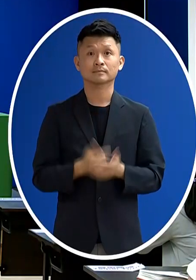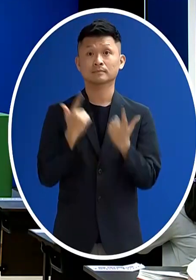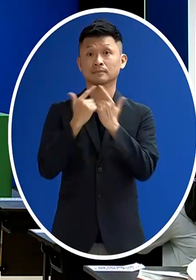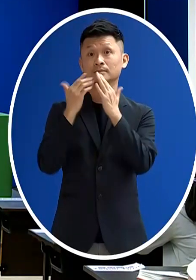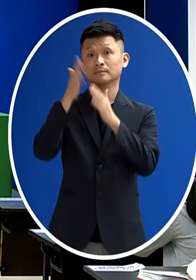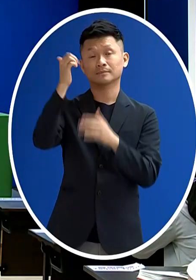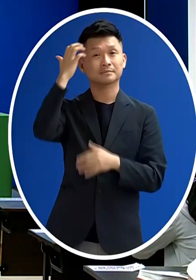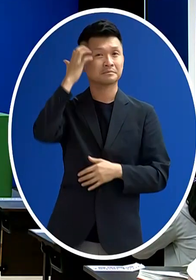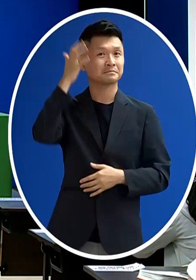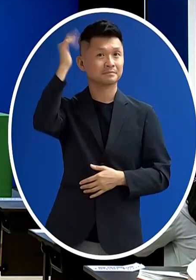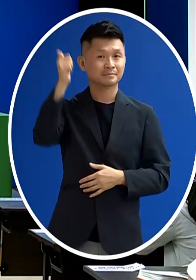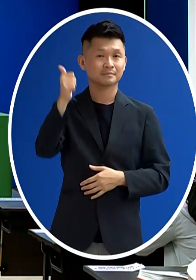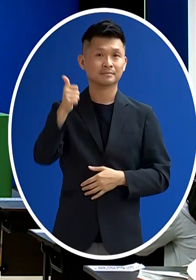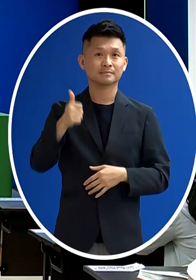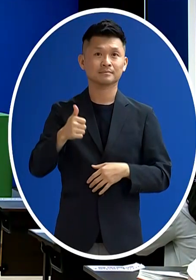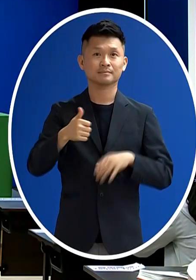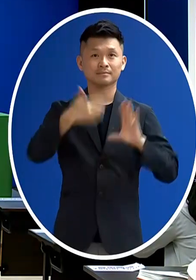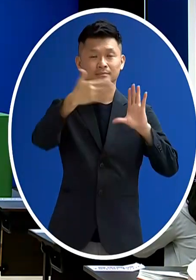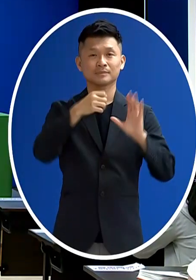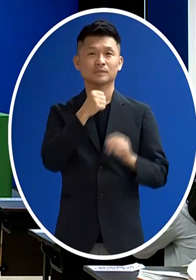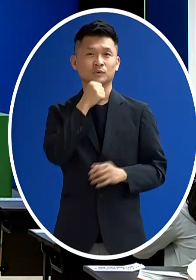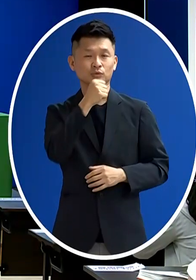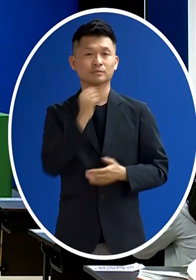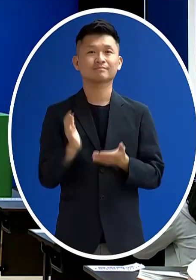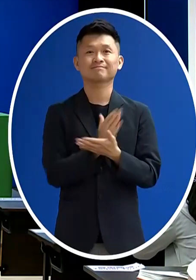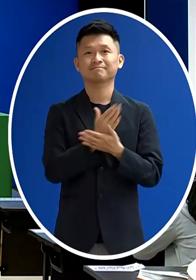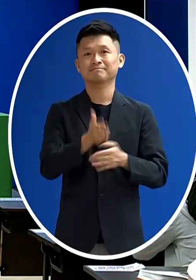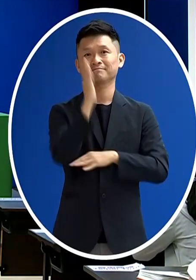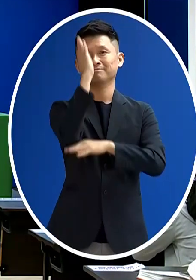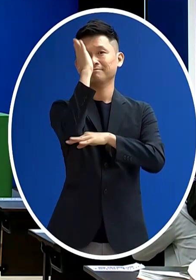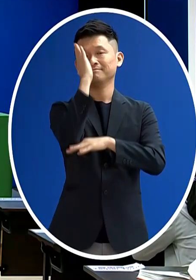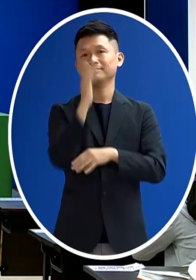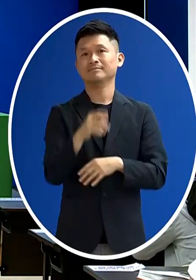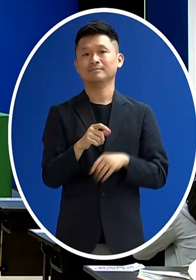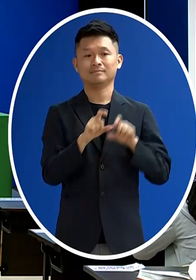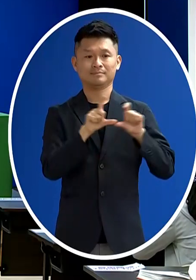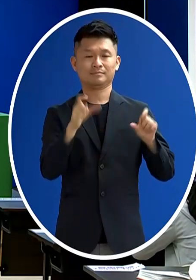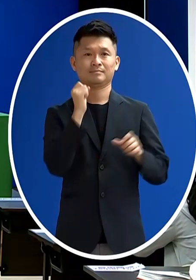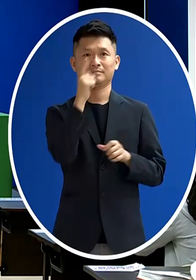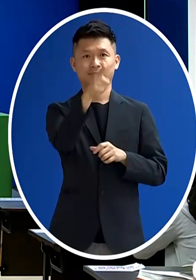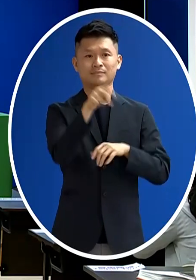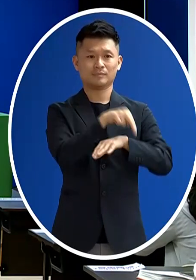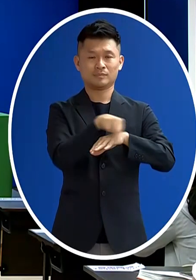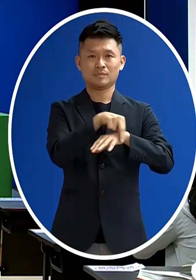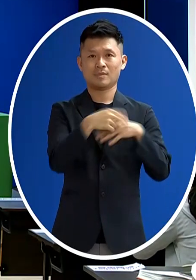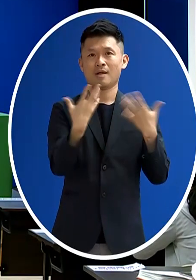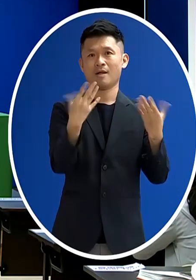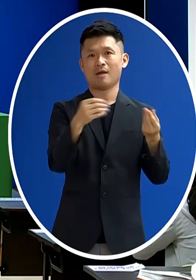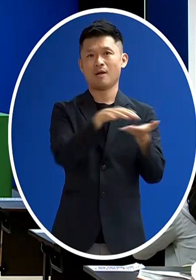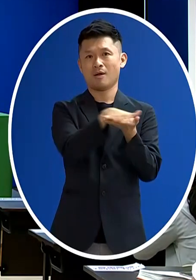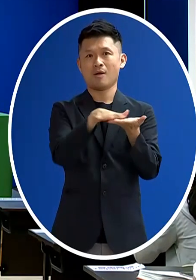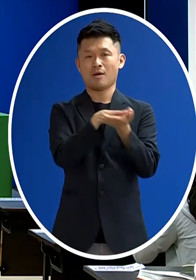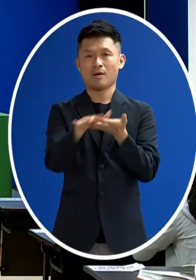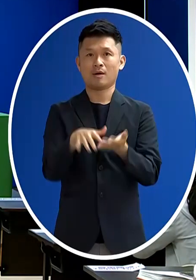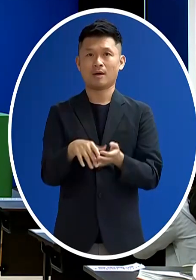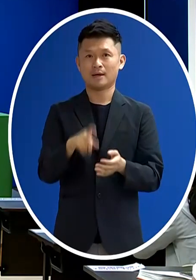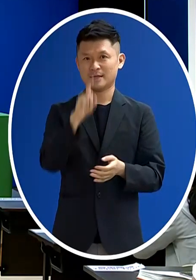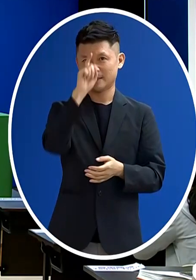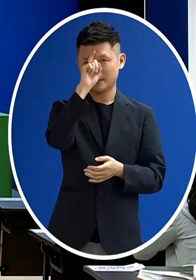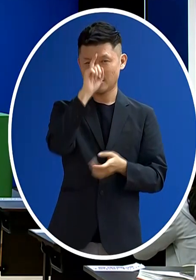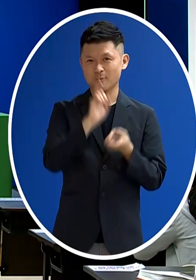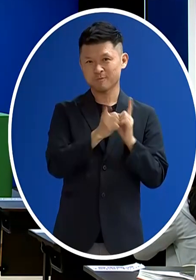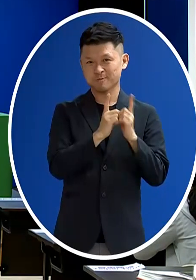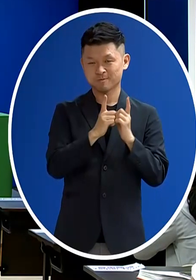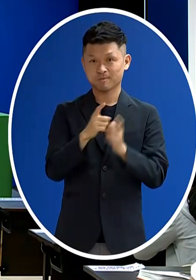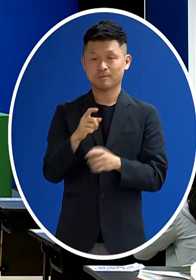台北市长柯文哲上节目，批评政府说采购疫苗没规划，是想让全民打两剂高端。现在因